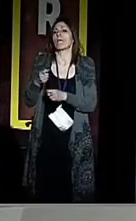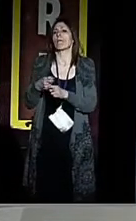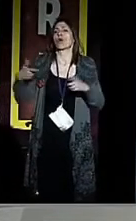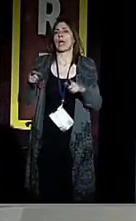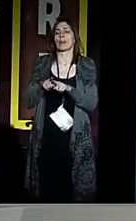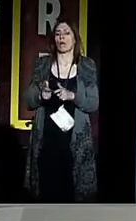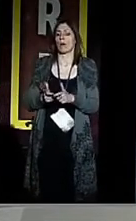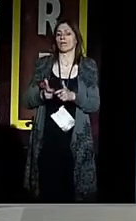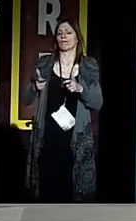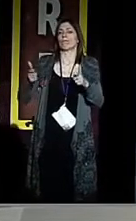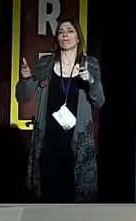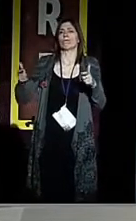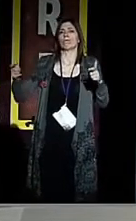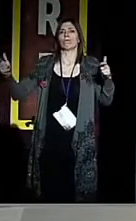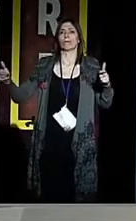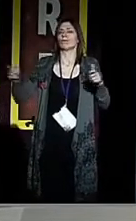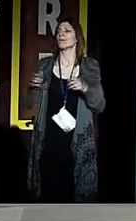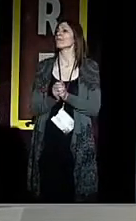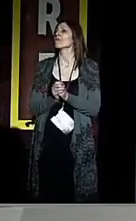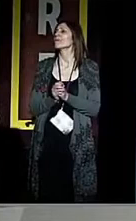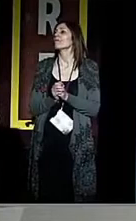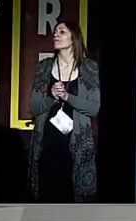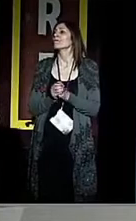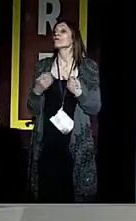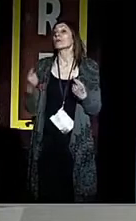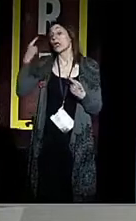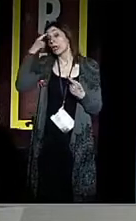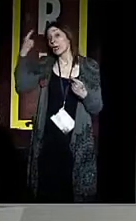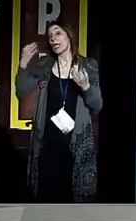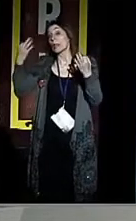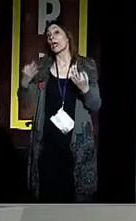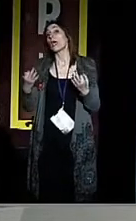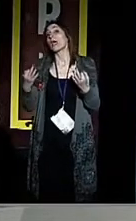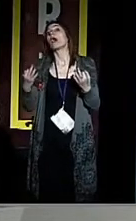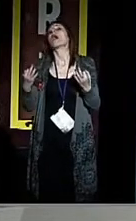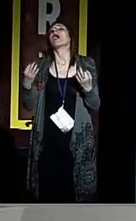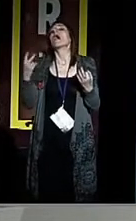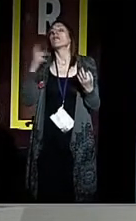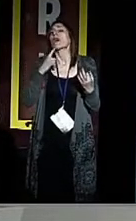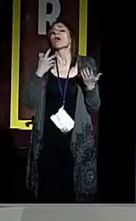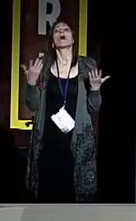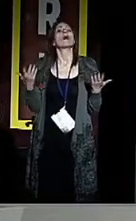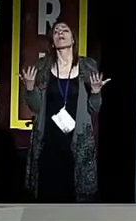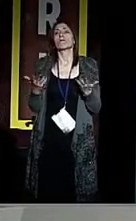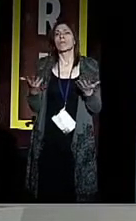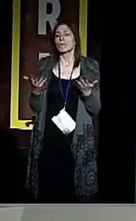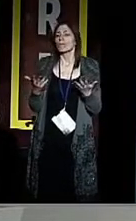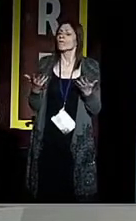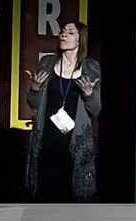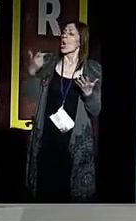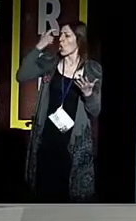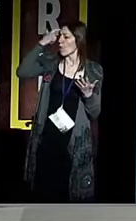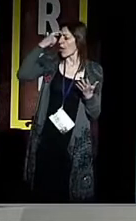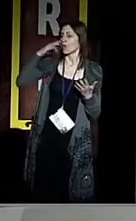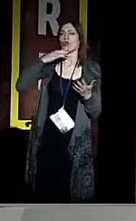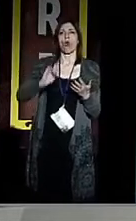allargamento. Allora, la costituente delle idee. Sì, la costituente delle idee, perché il governo non basta, perché abbiamo